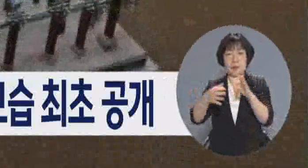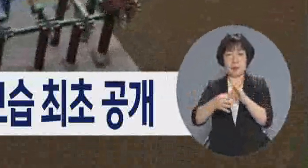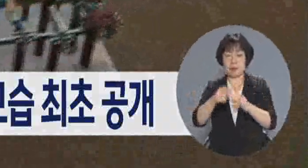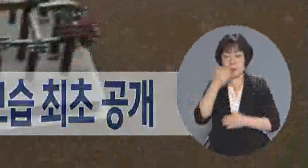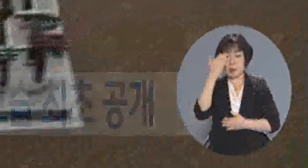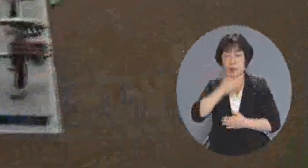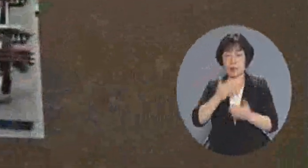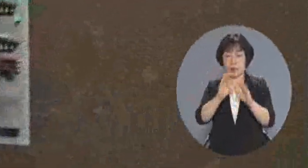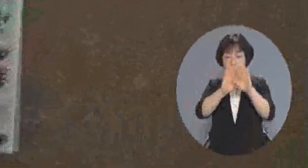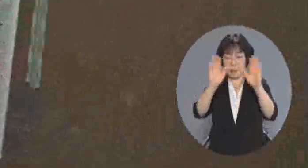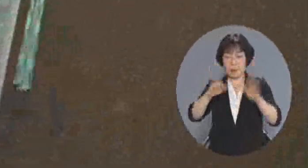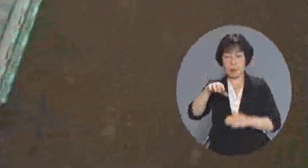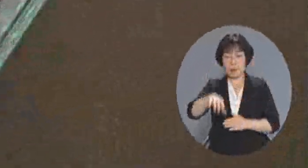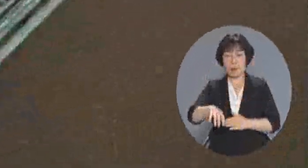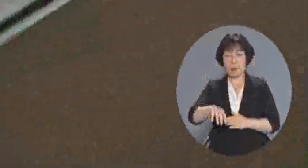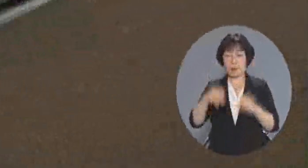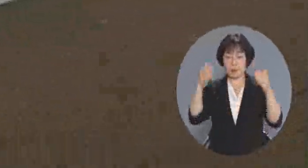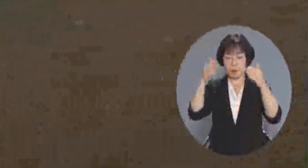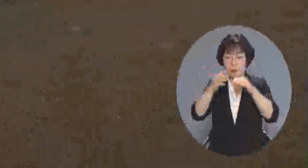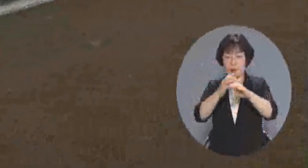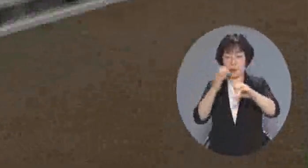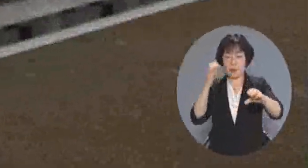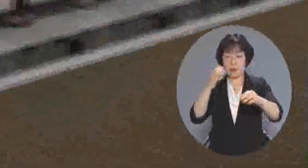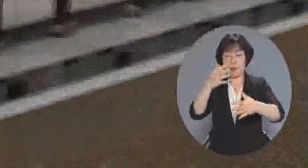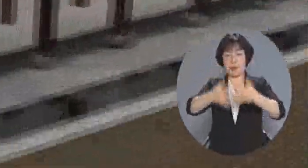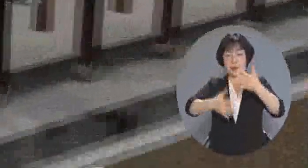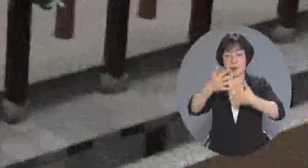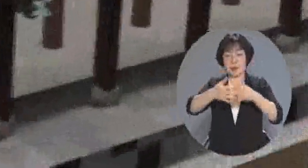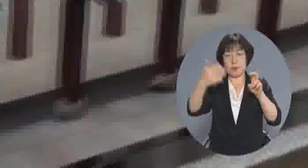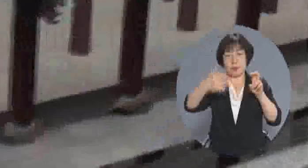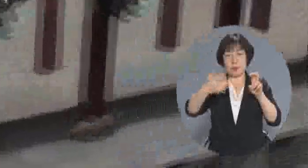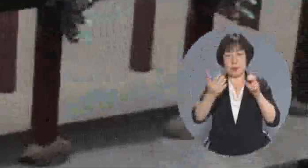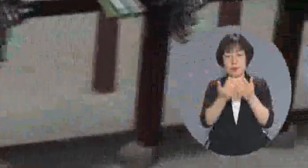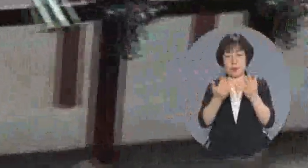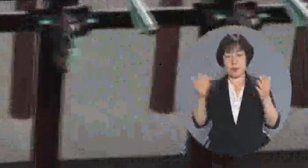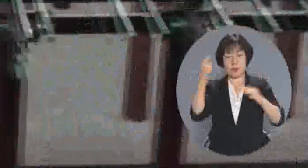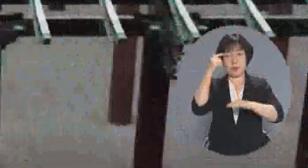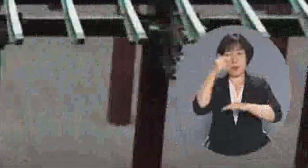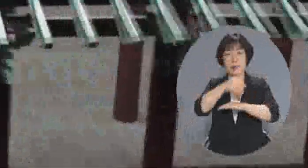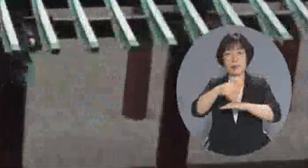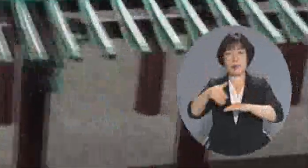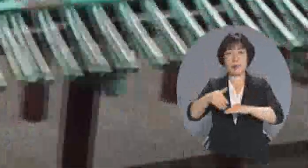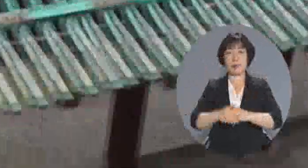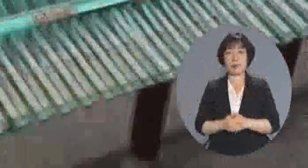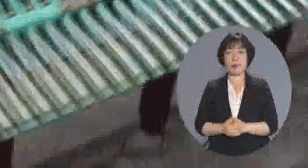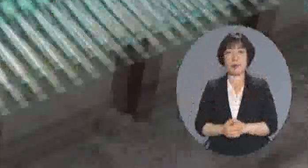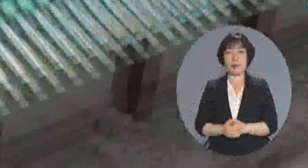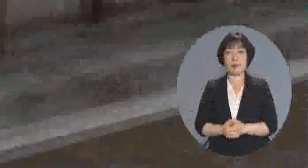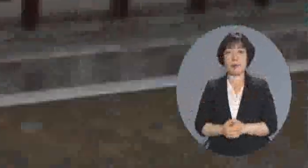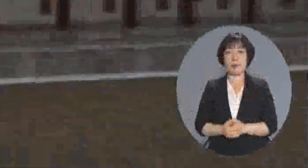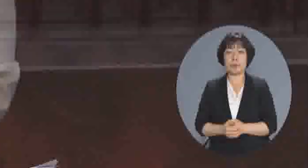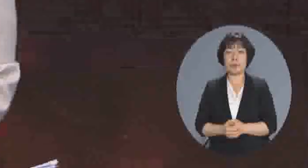여수 시립박물관에 몰입형 미디어 아트로 전시할 계획입니다.